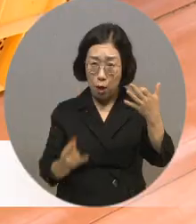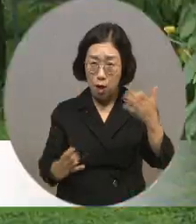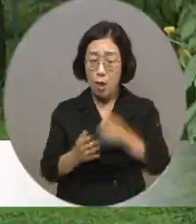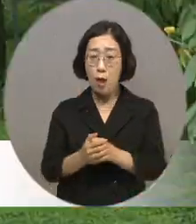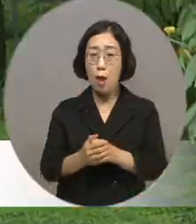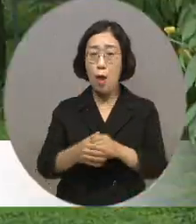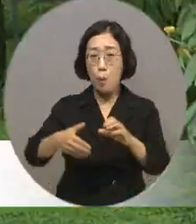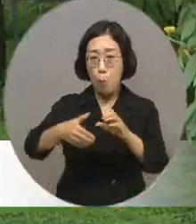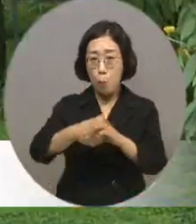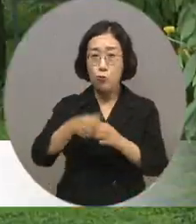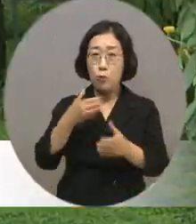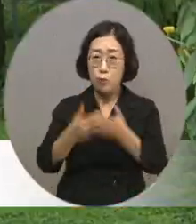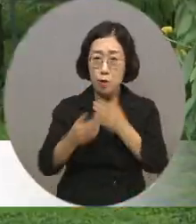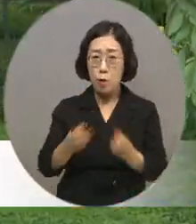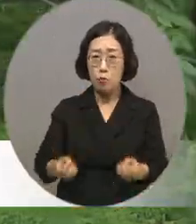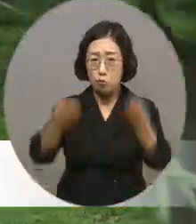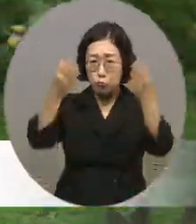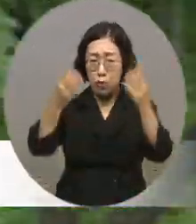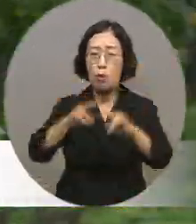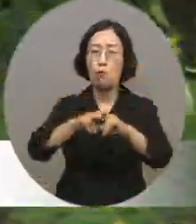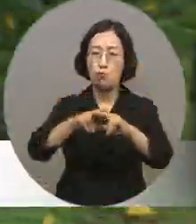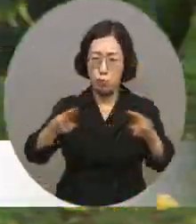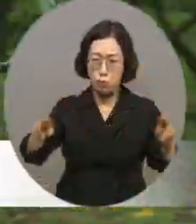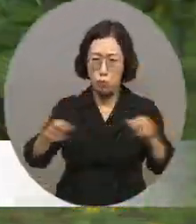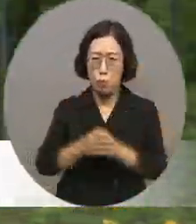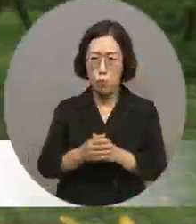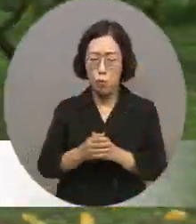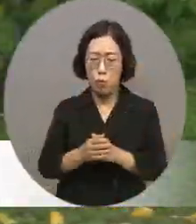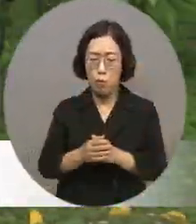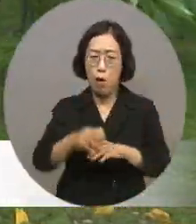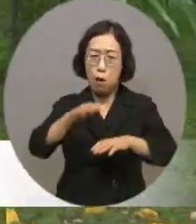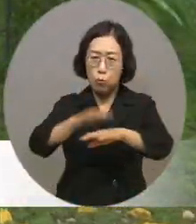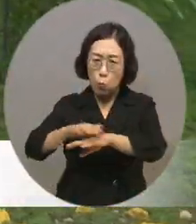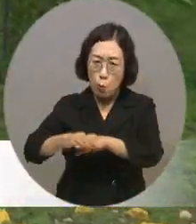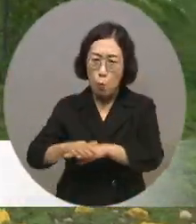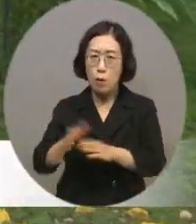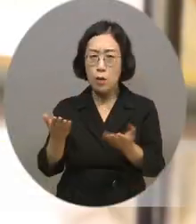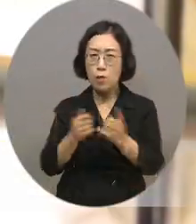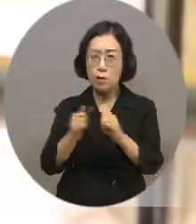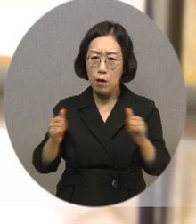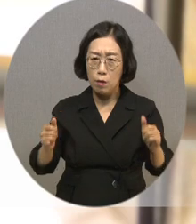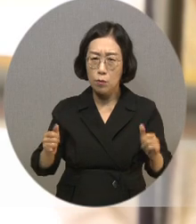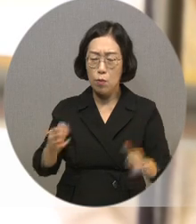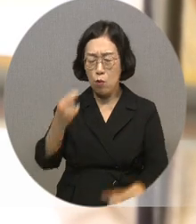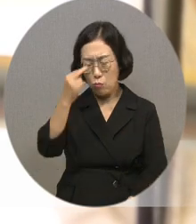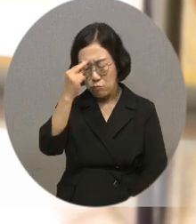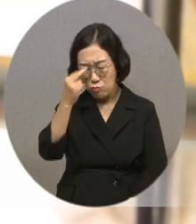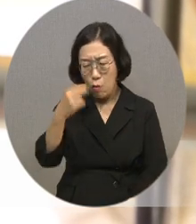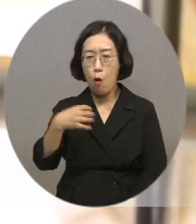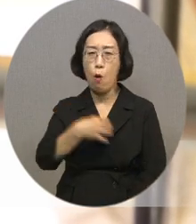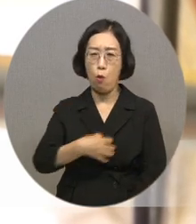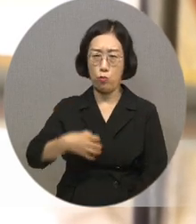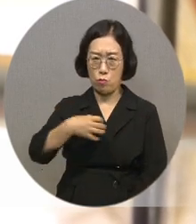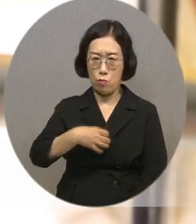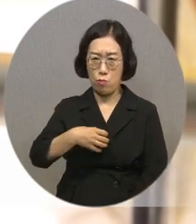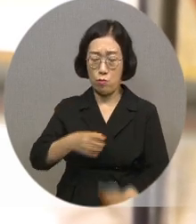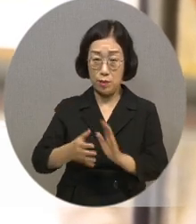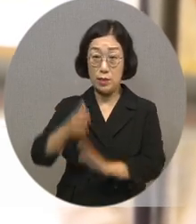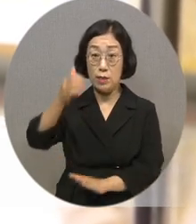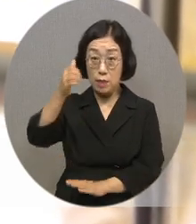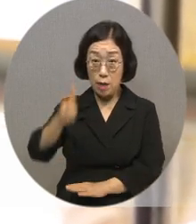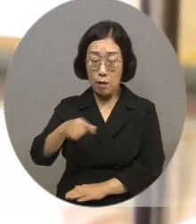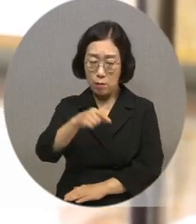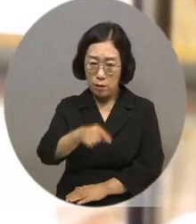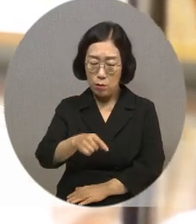월등 복숭아 체험 행사도 취소돼 농가는 더욱 깊은 시름에 잠겼습니다. 이에 노관규 순천시장은